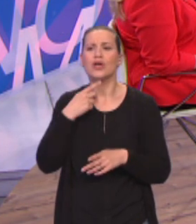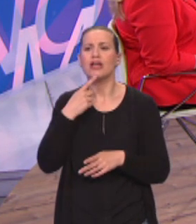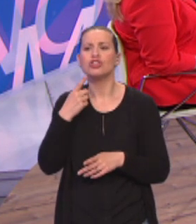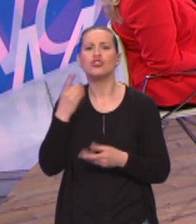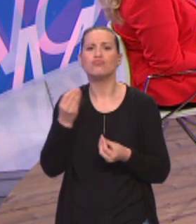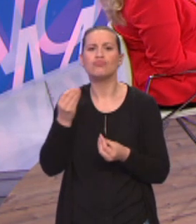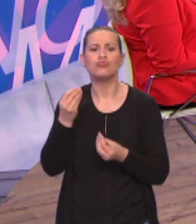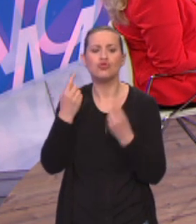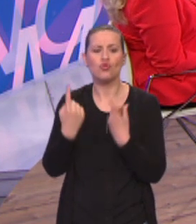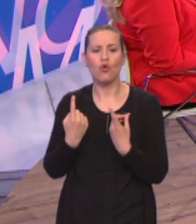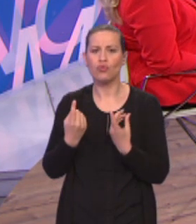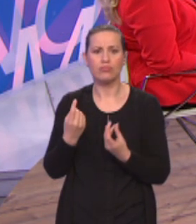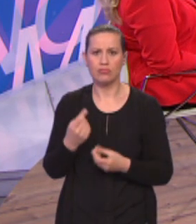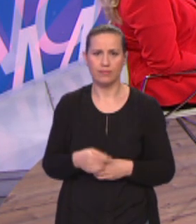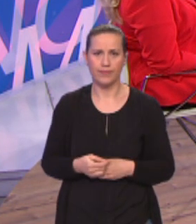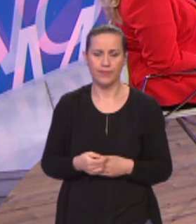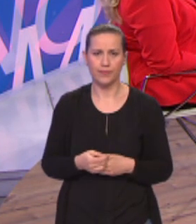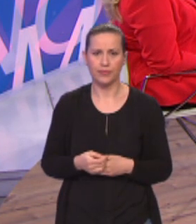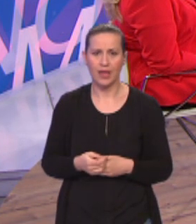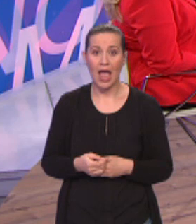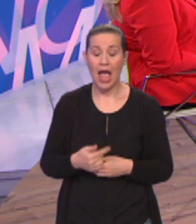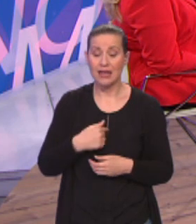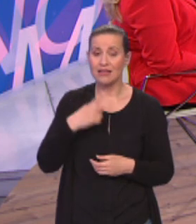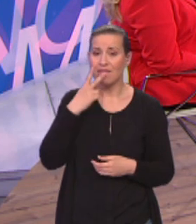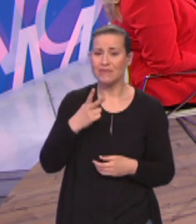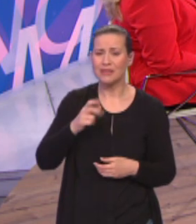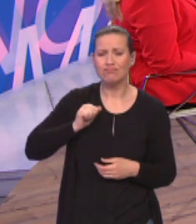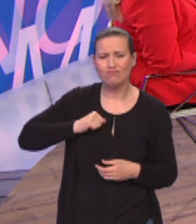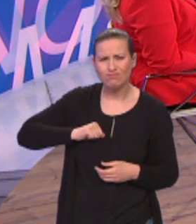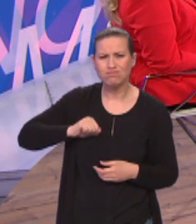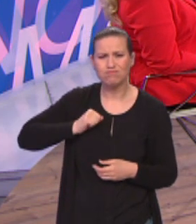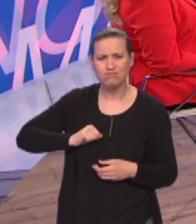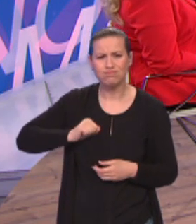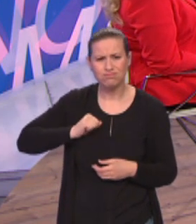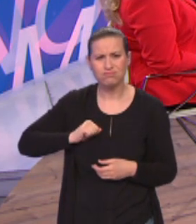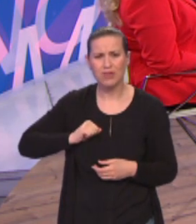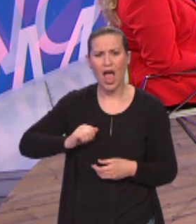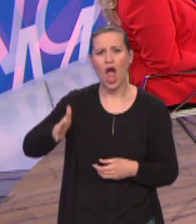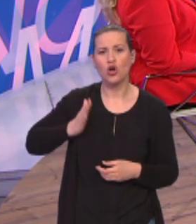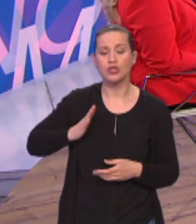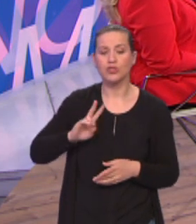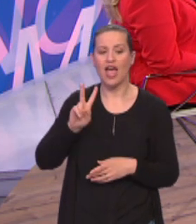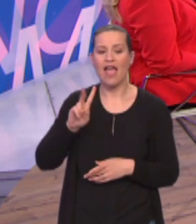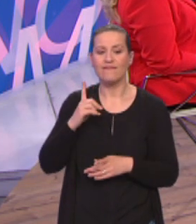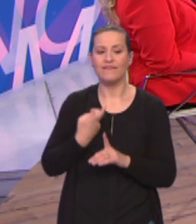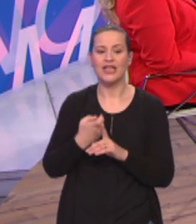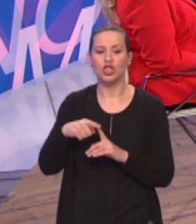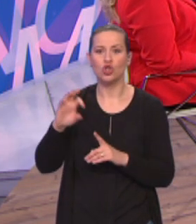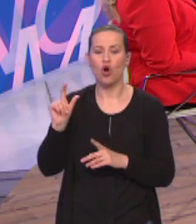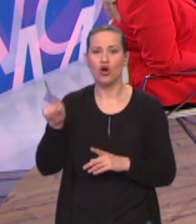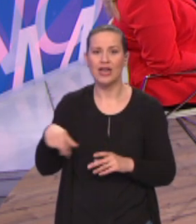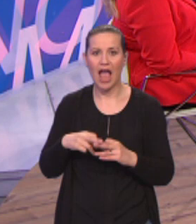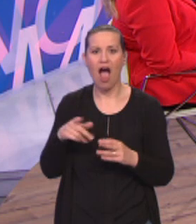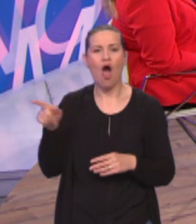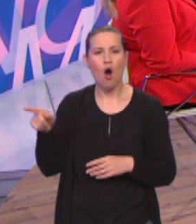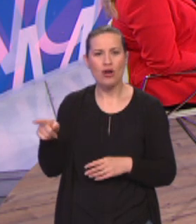i jeste. Dakle, kad ja vidim muku, između ostaloga gospođe Viktorije, koja je sama majka, koja